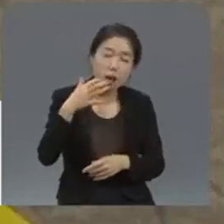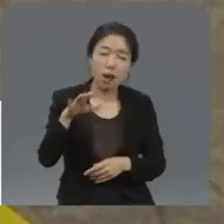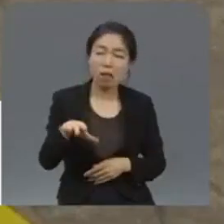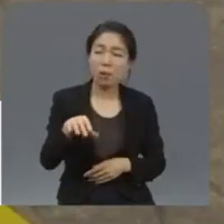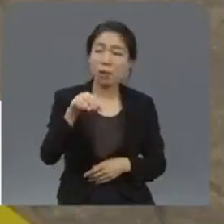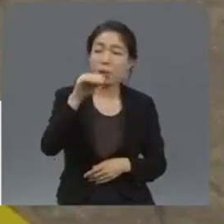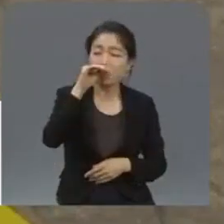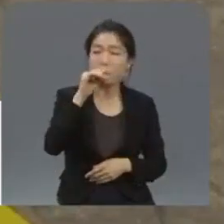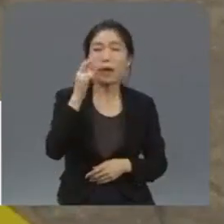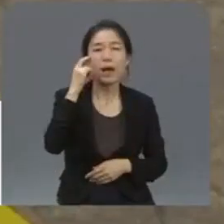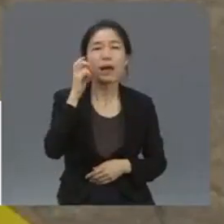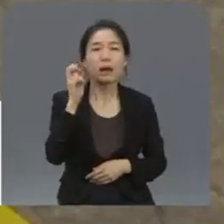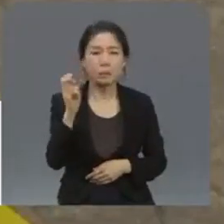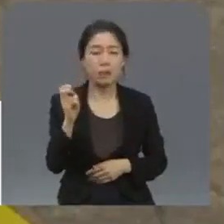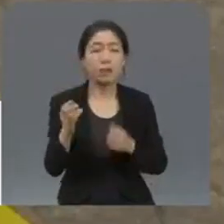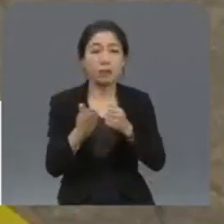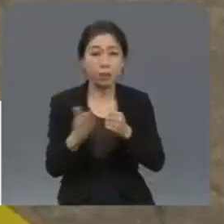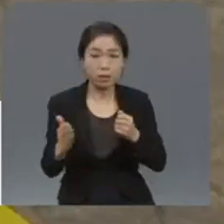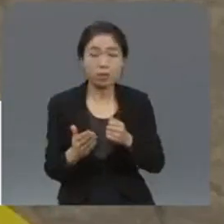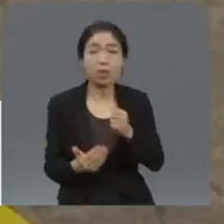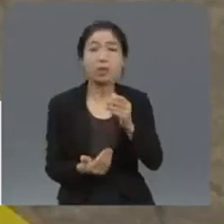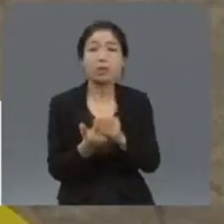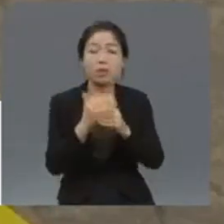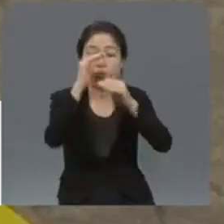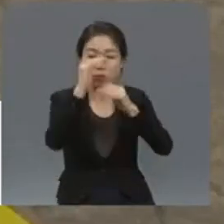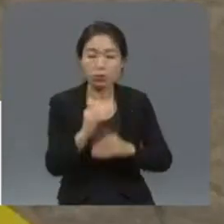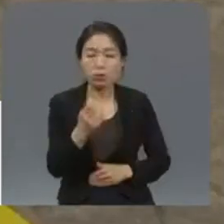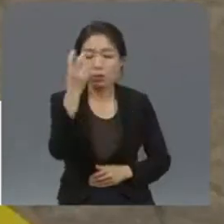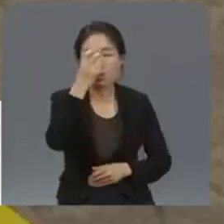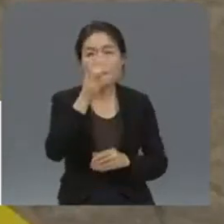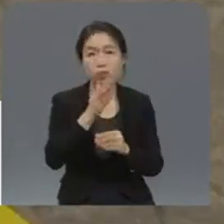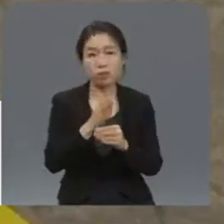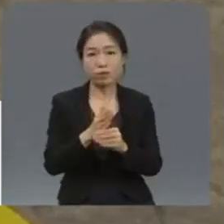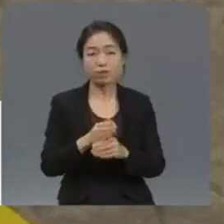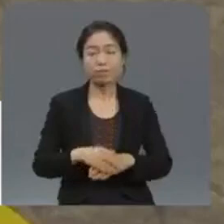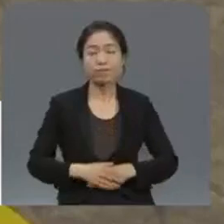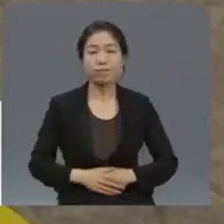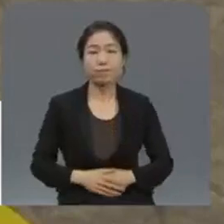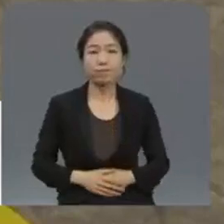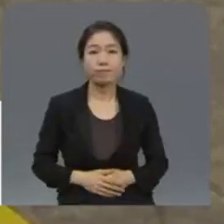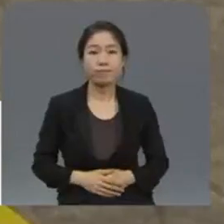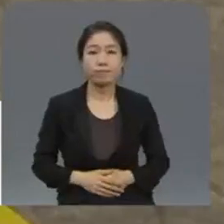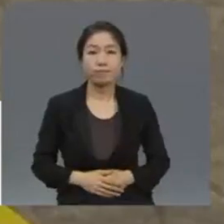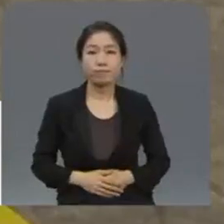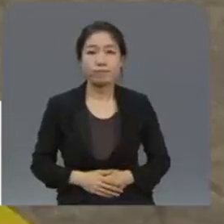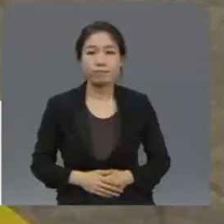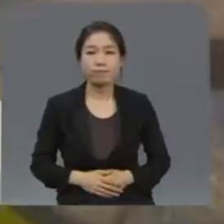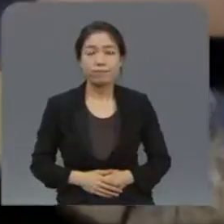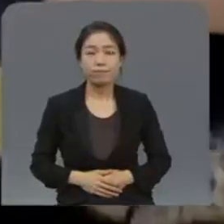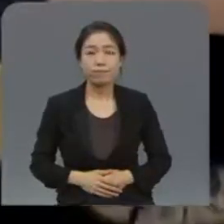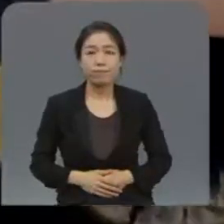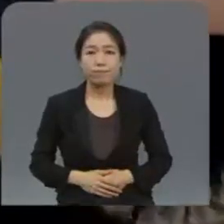일산화탄소에 노출이 된 것으로 보고 정확한 사고 경위를 조사하고 있습니다. 백미성 기자입니다.